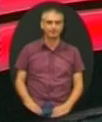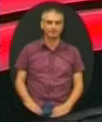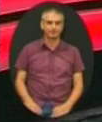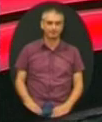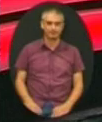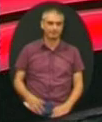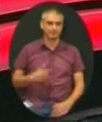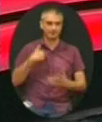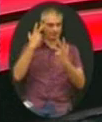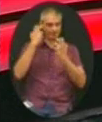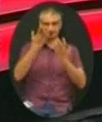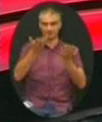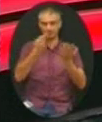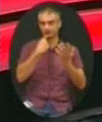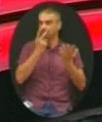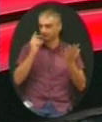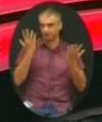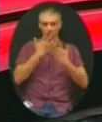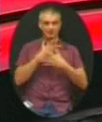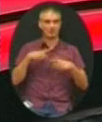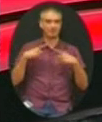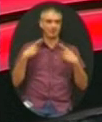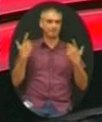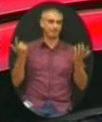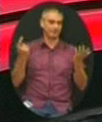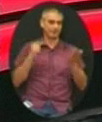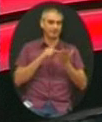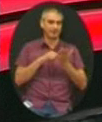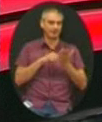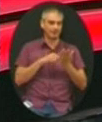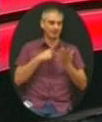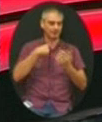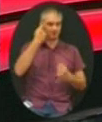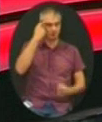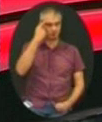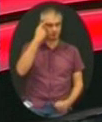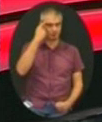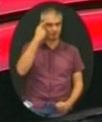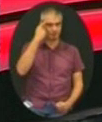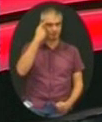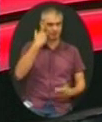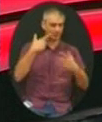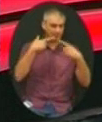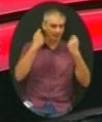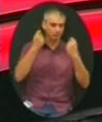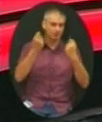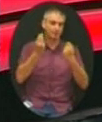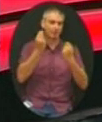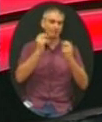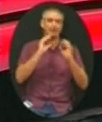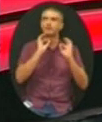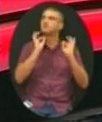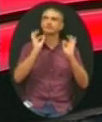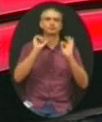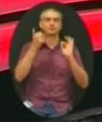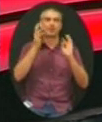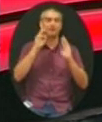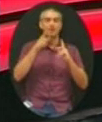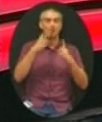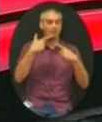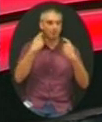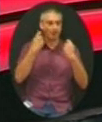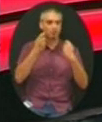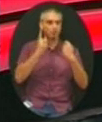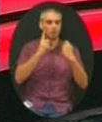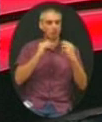צפיתי שתגיד עמדה כזו, משום שאני חושבת שתרבות זה א' ב', גם אם התרבות